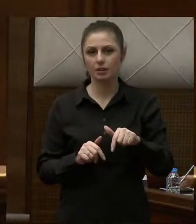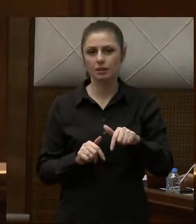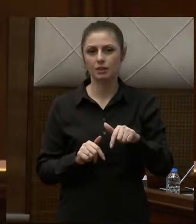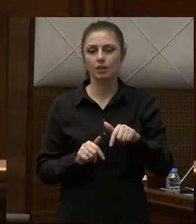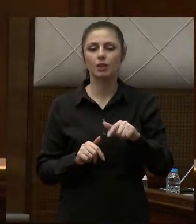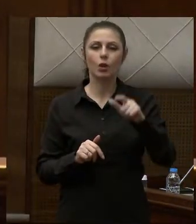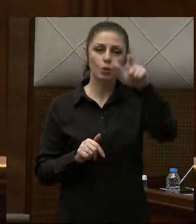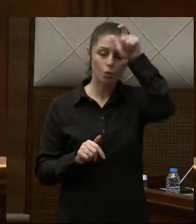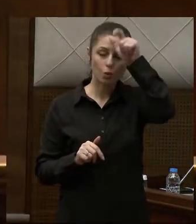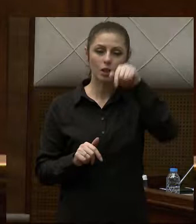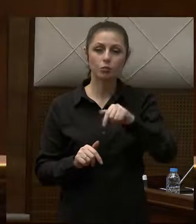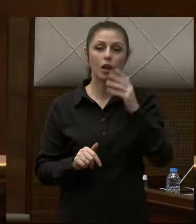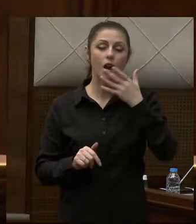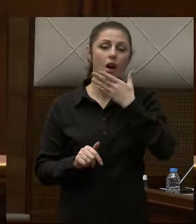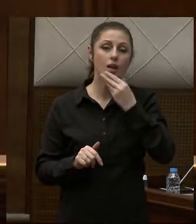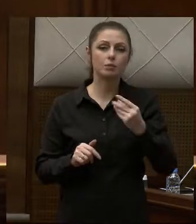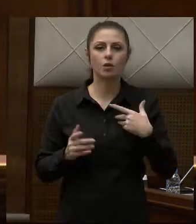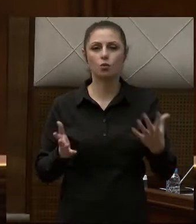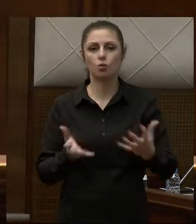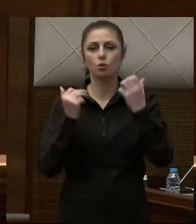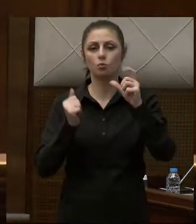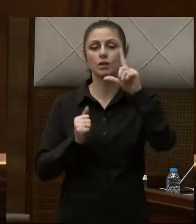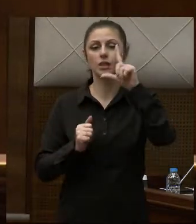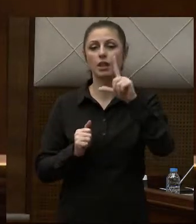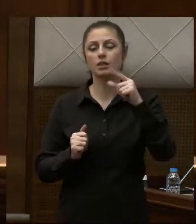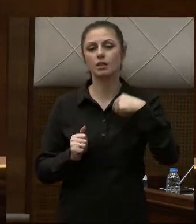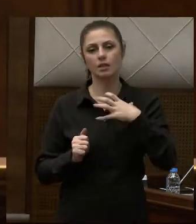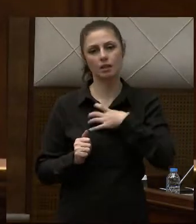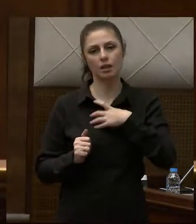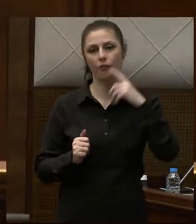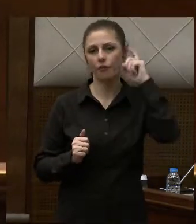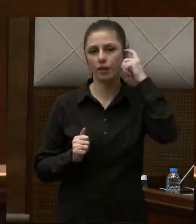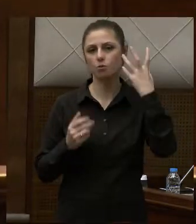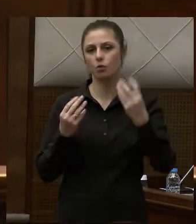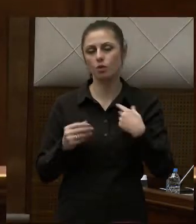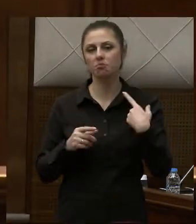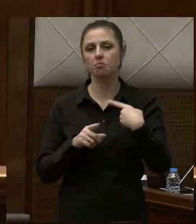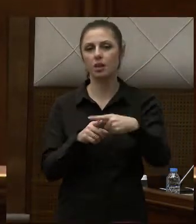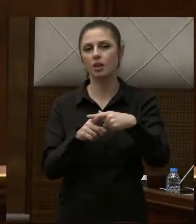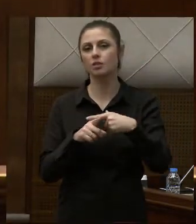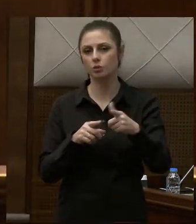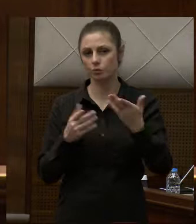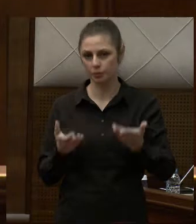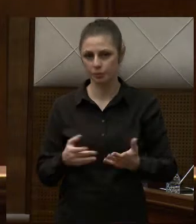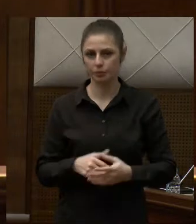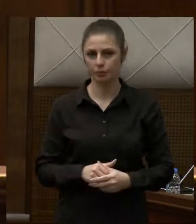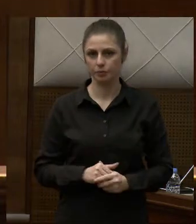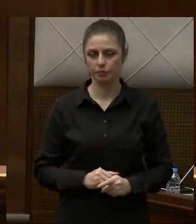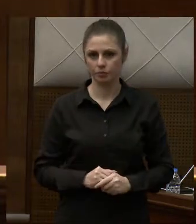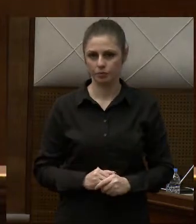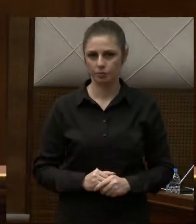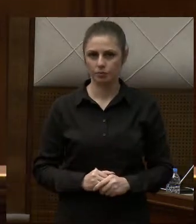ayıptan kurtulmasının gerektiğini ayrıca şahsi fikrim olarak sizlerle paylaşmayı uygun buluyorum.